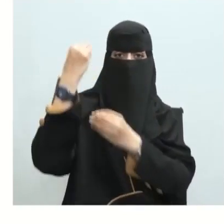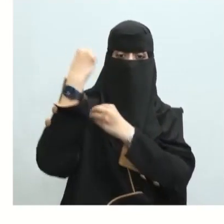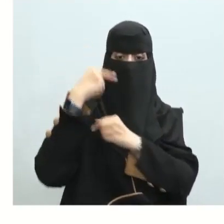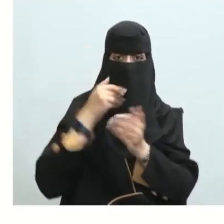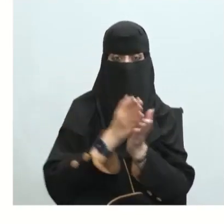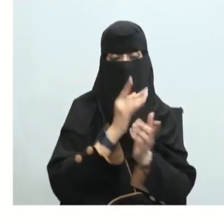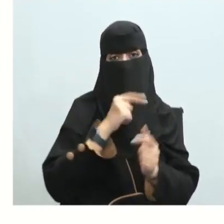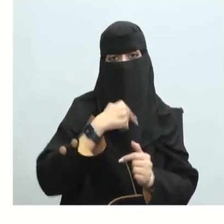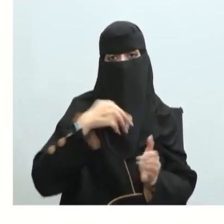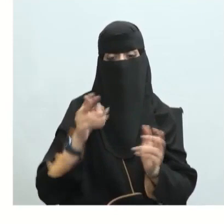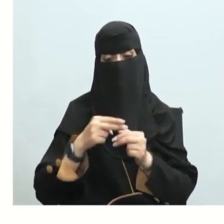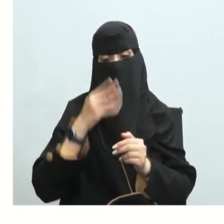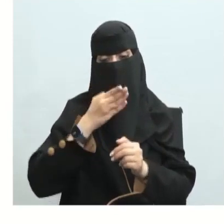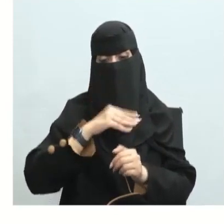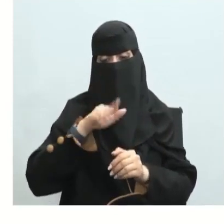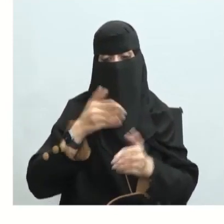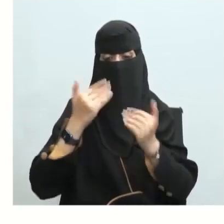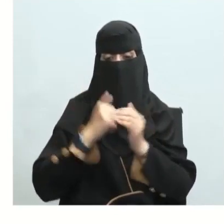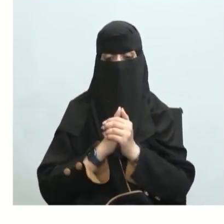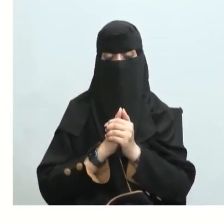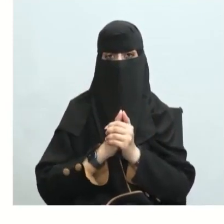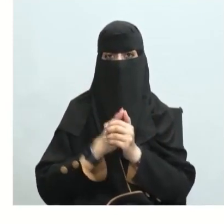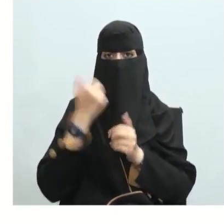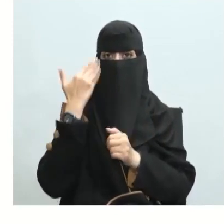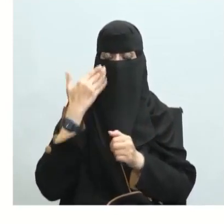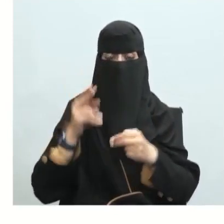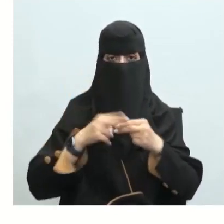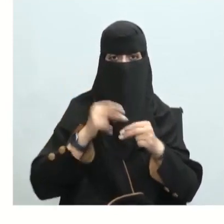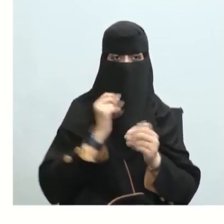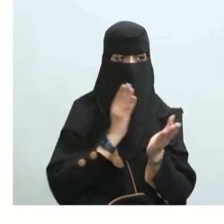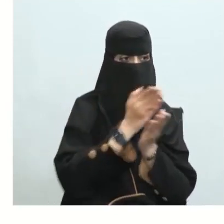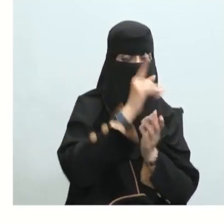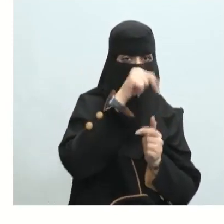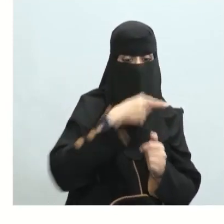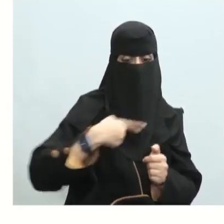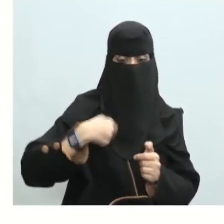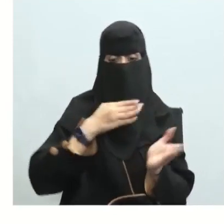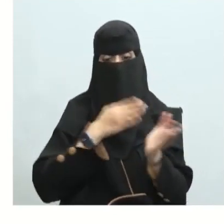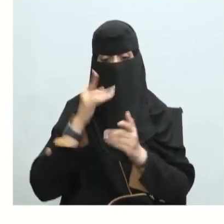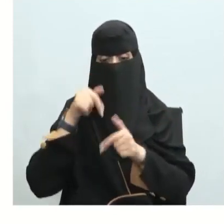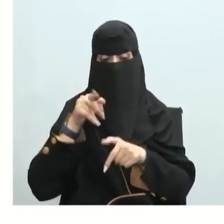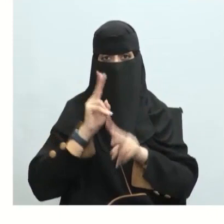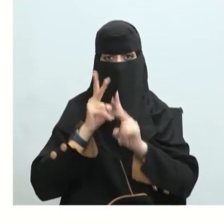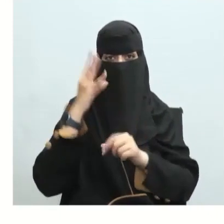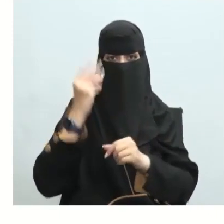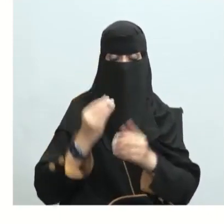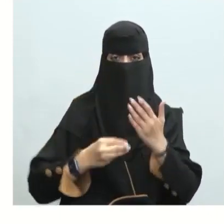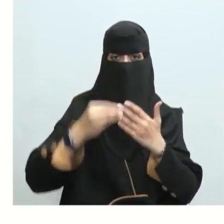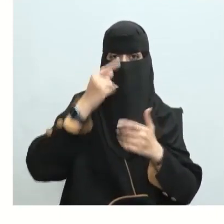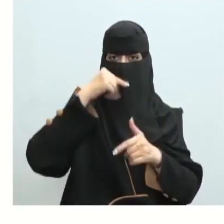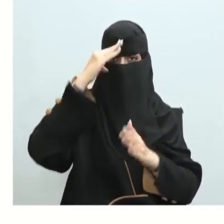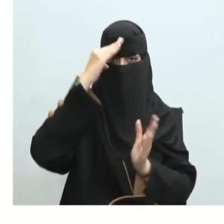التوفيق و تحيه ختاميه في خطب الاختتام التوجيه هنا تسميه رعاه الحفل المرتبين بحسب درجاتهم الوظيفيه والترحيب